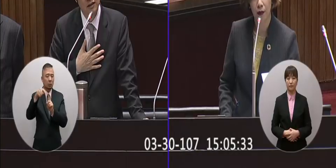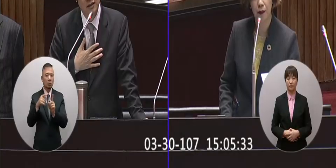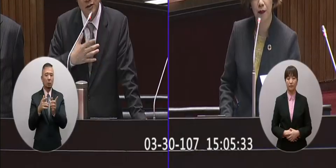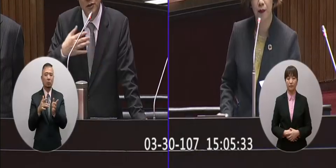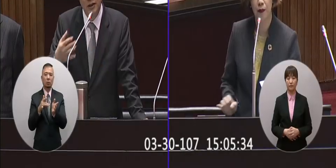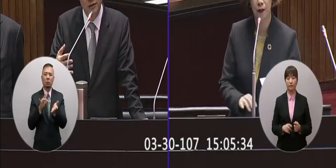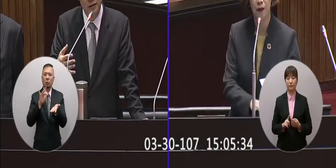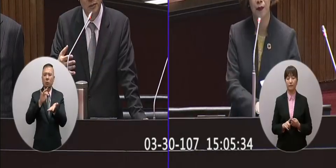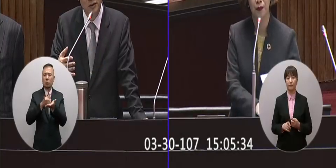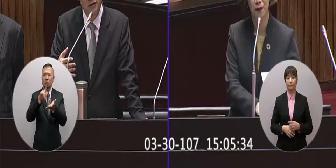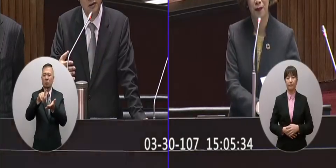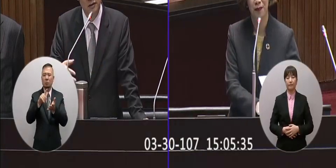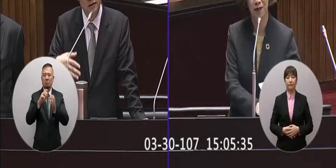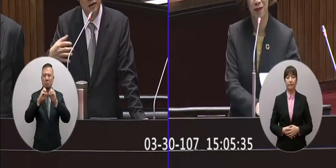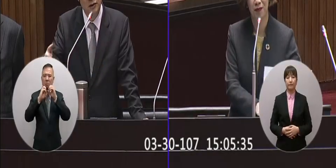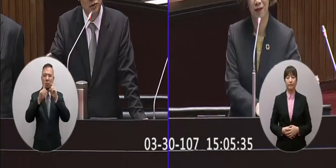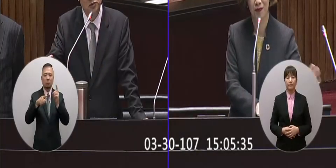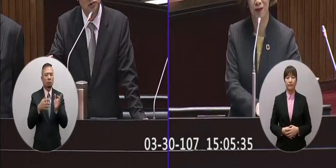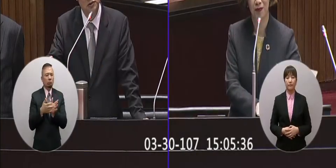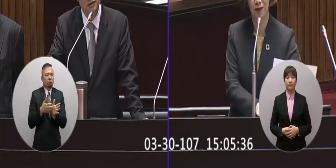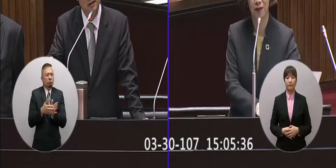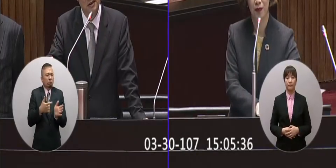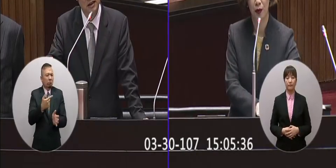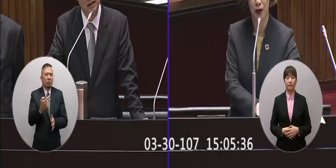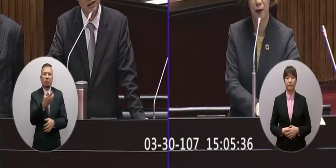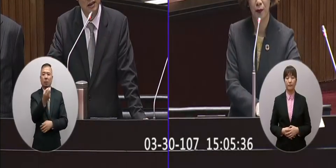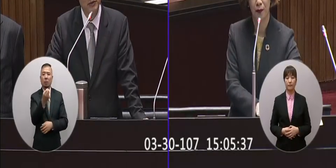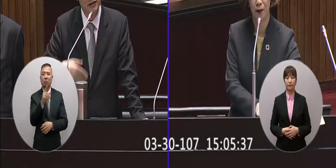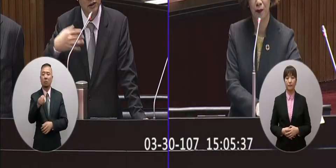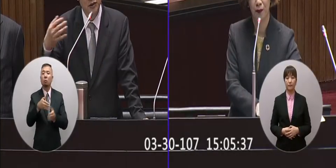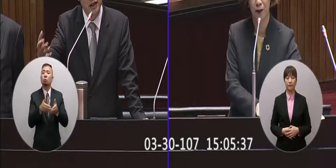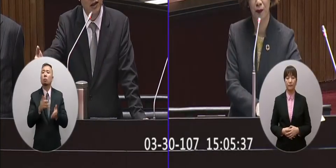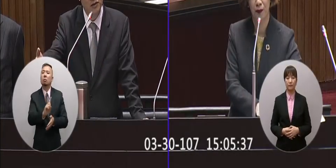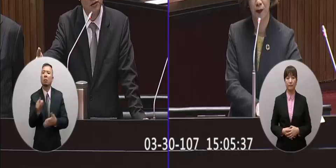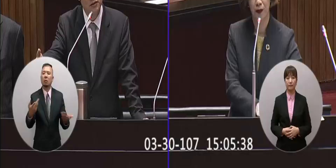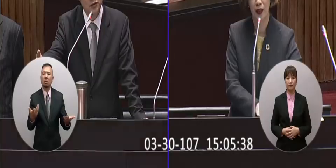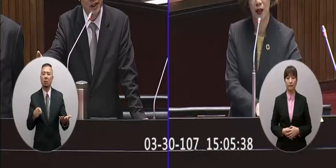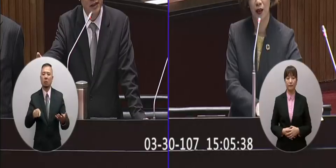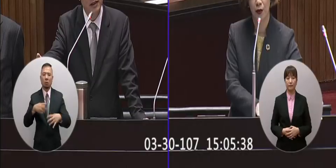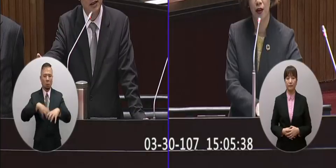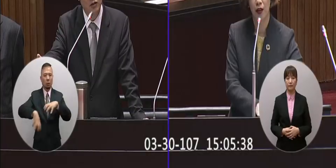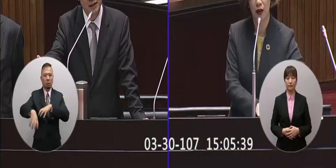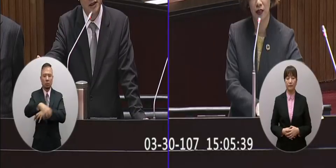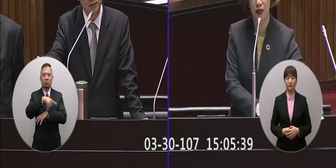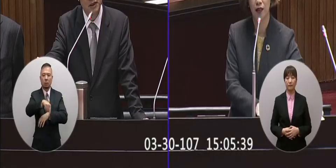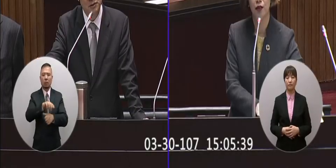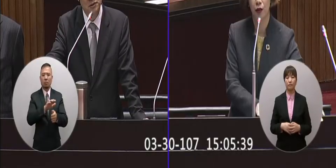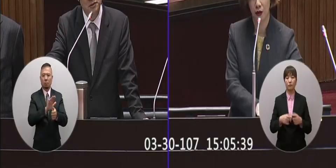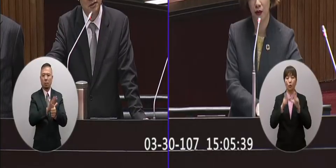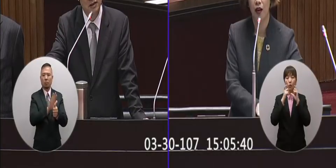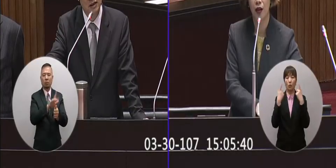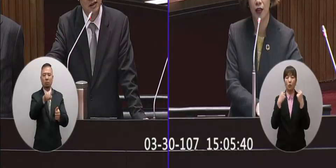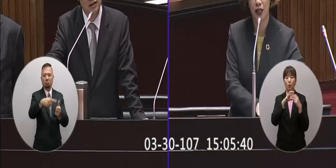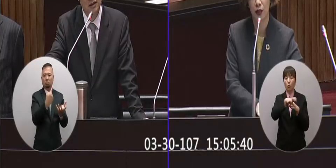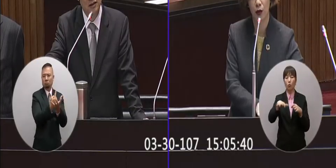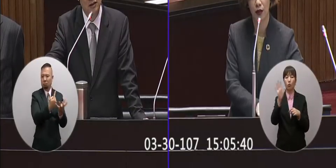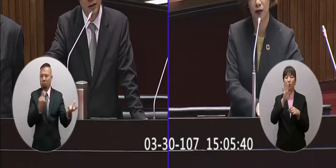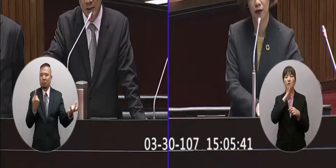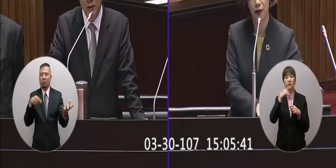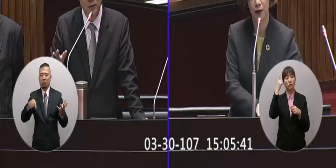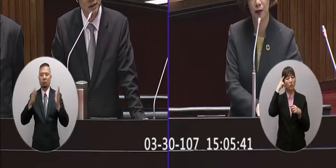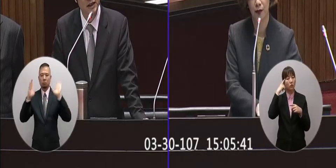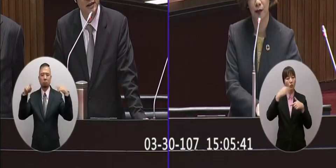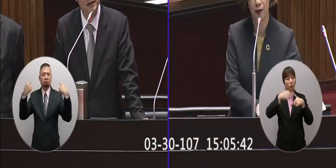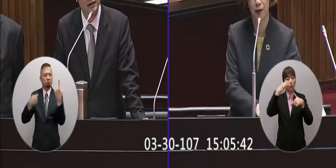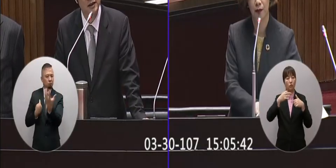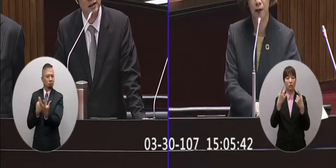了。 对。 它需要的是什么？是社会处遇。 对。 它不要再回到原来的那个环境里面去。 对，还有价值观。